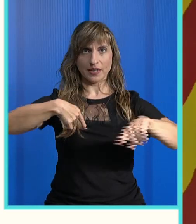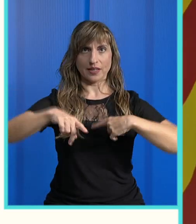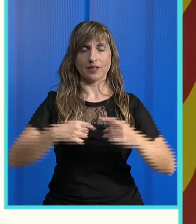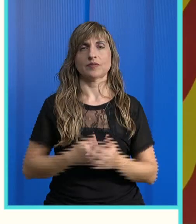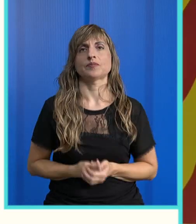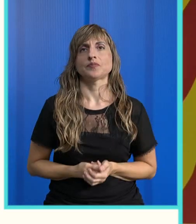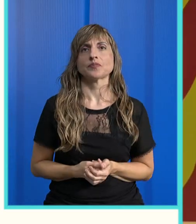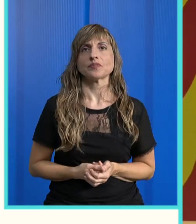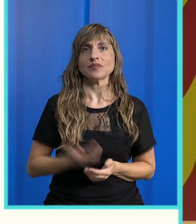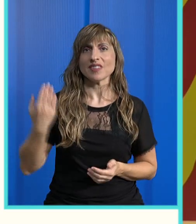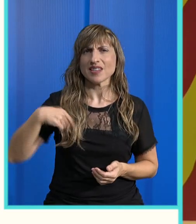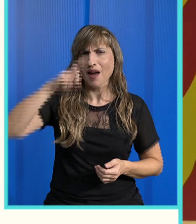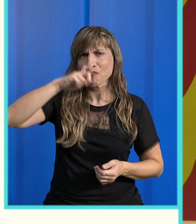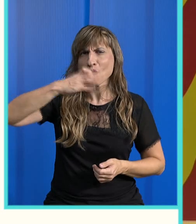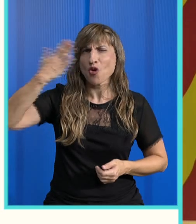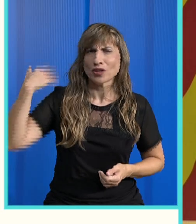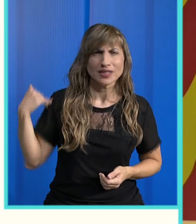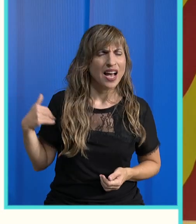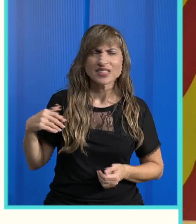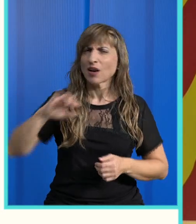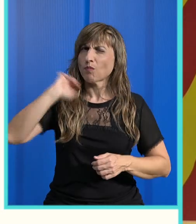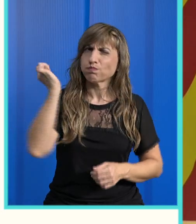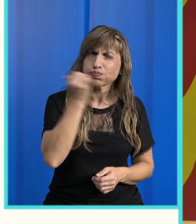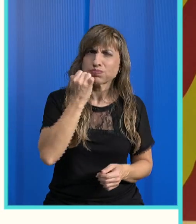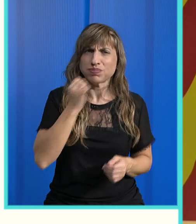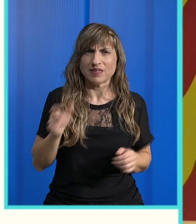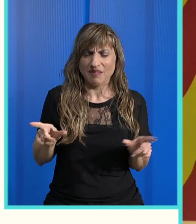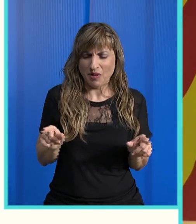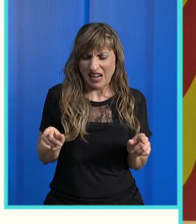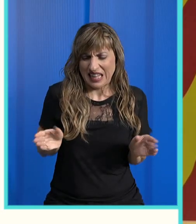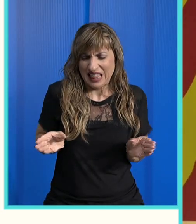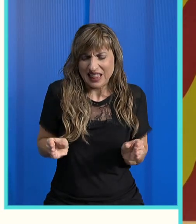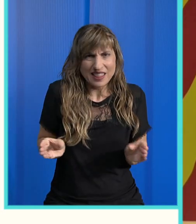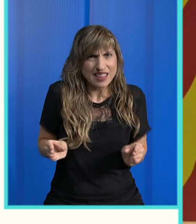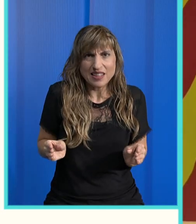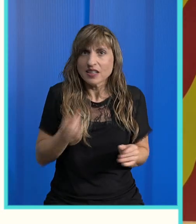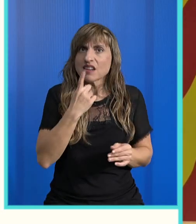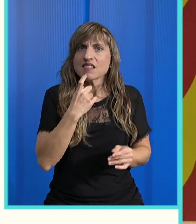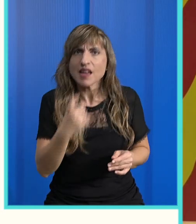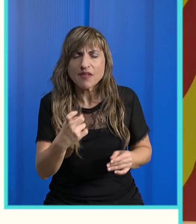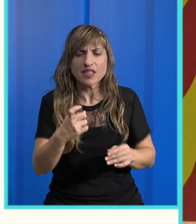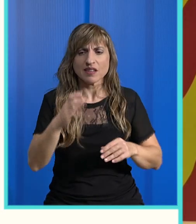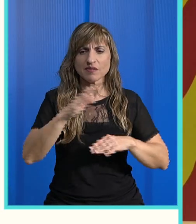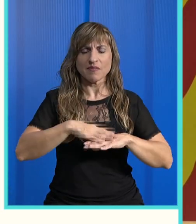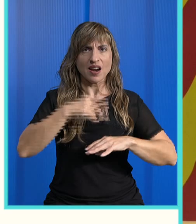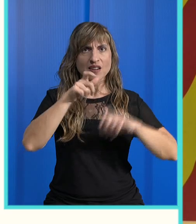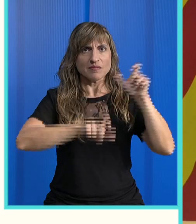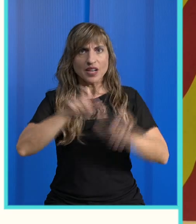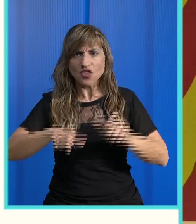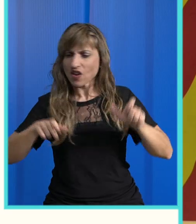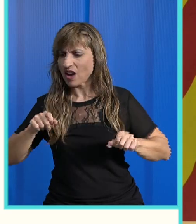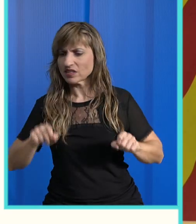reivindicació històrica d'un barri que té voreres estretes que té moltes dificultats per a les persones amb